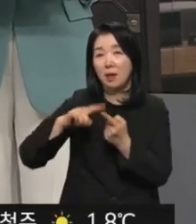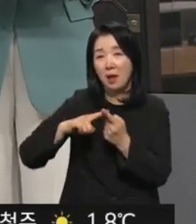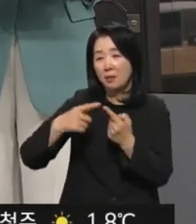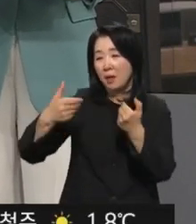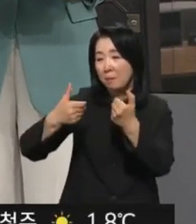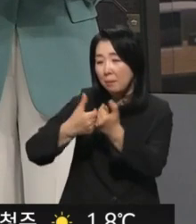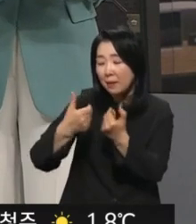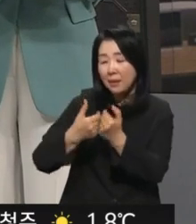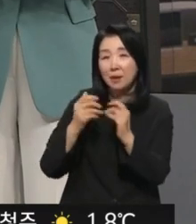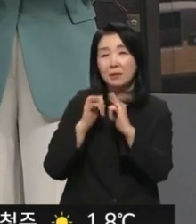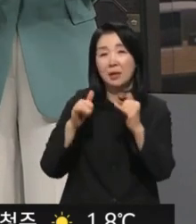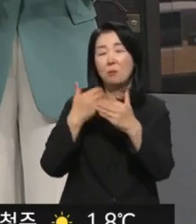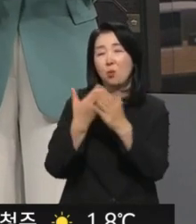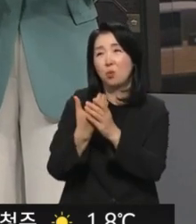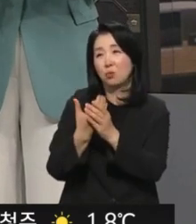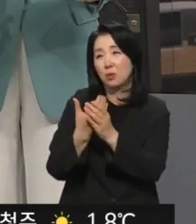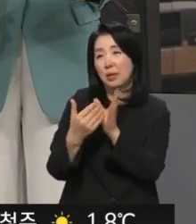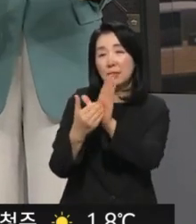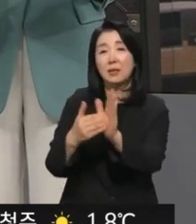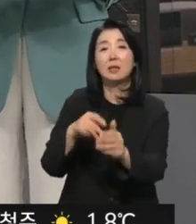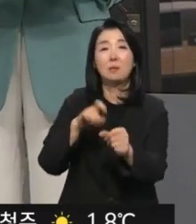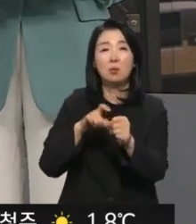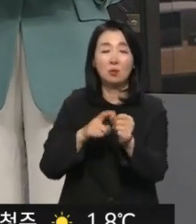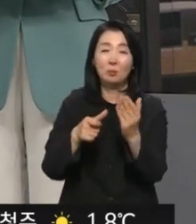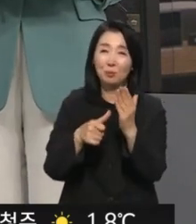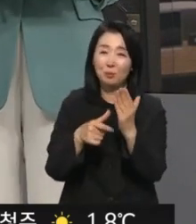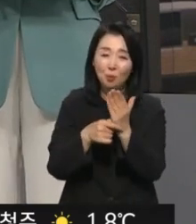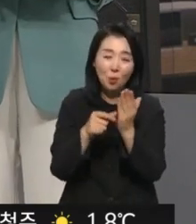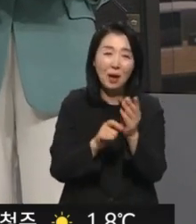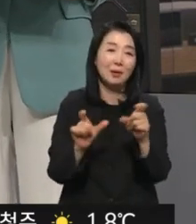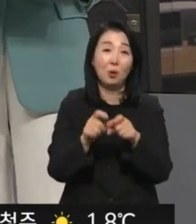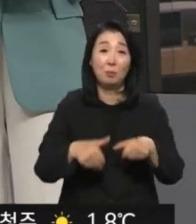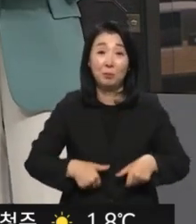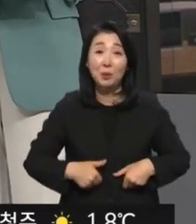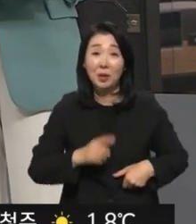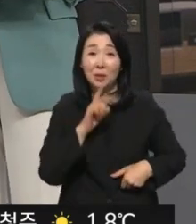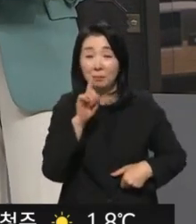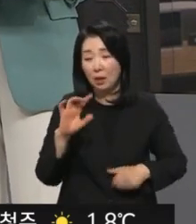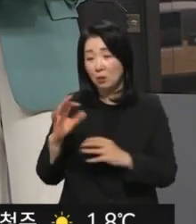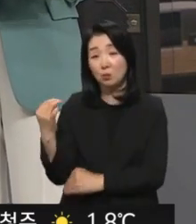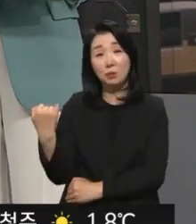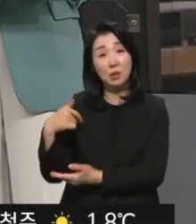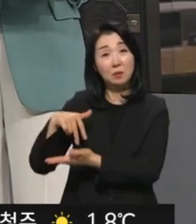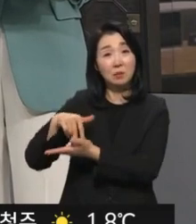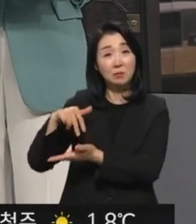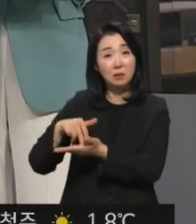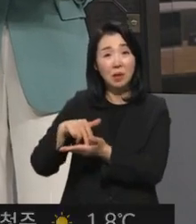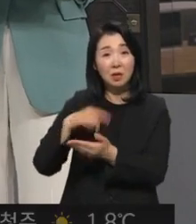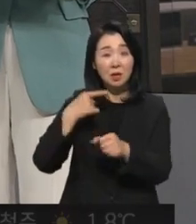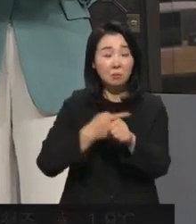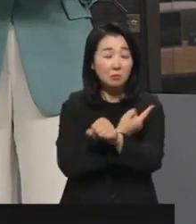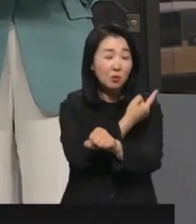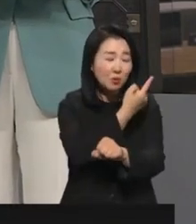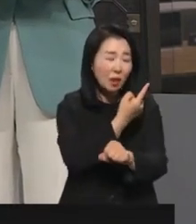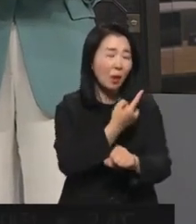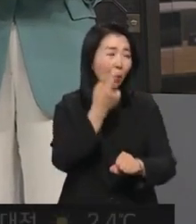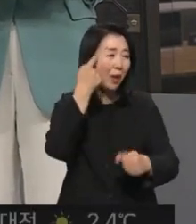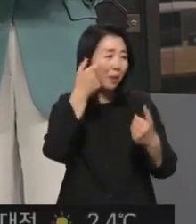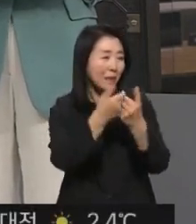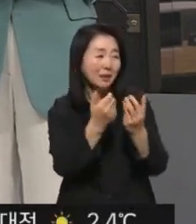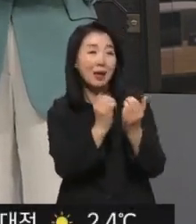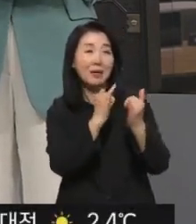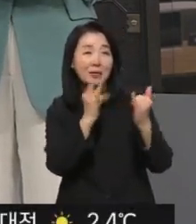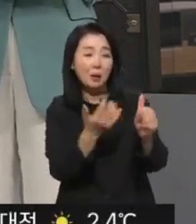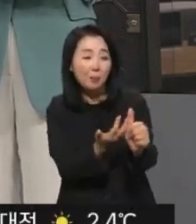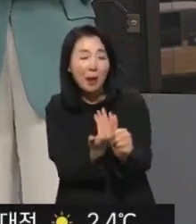차단하기 위해서라도 더 많은 표가 필요하다 이런 생각으로 보이는데요. 국민의힘에서는 민주당 내 이탈표를 끌어내기